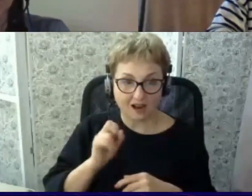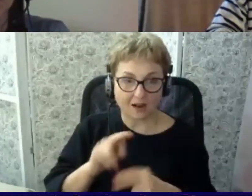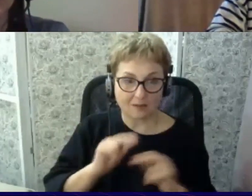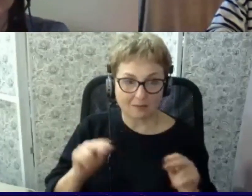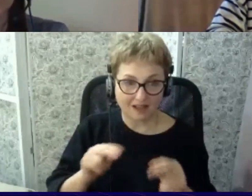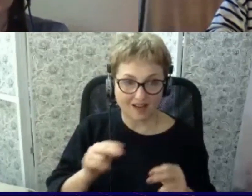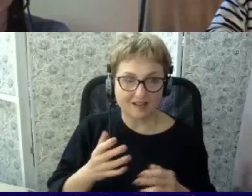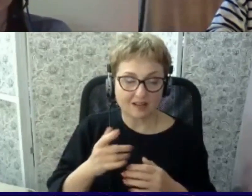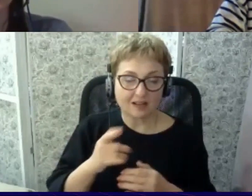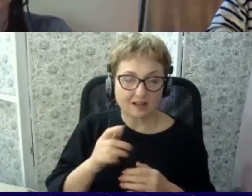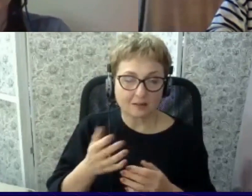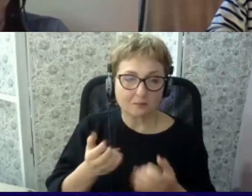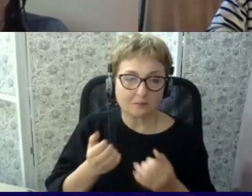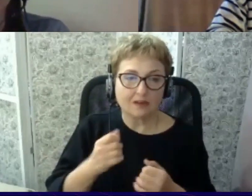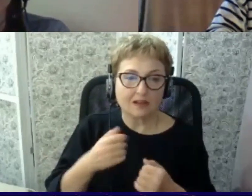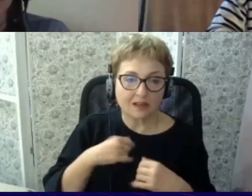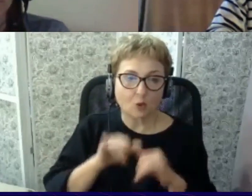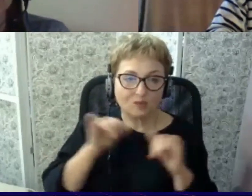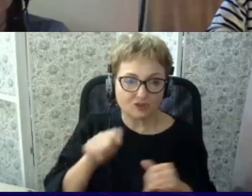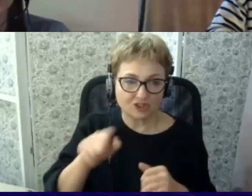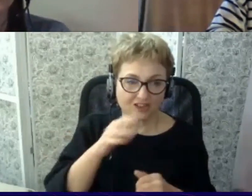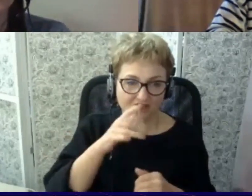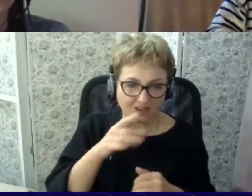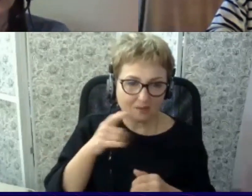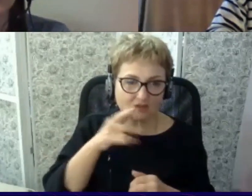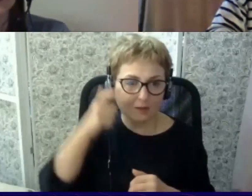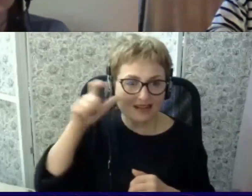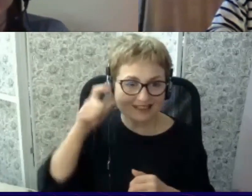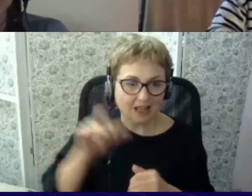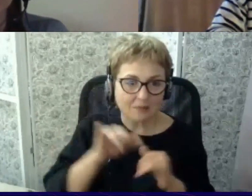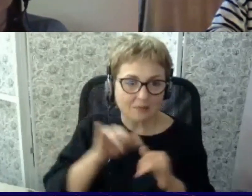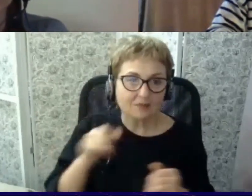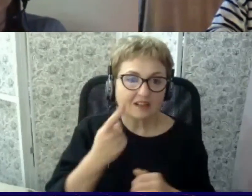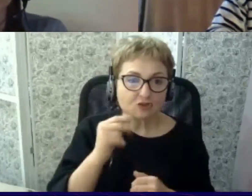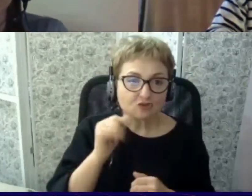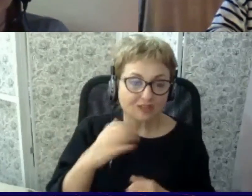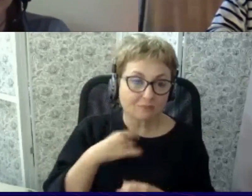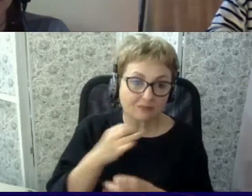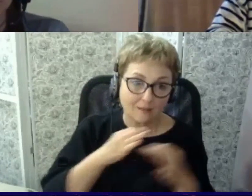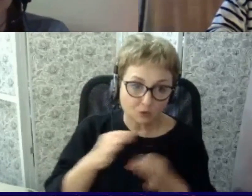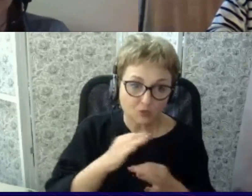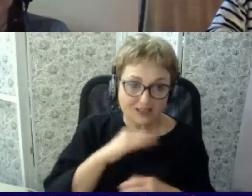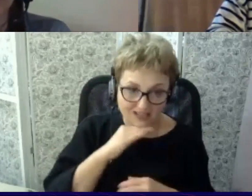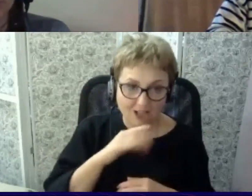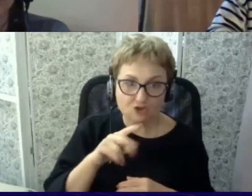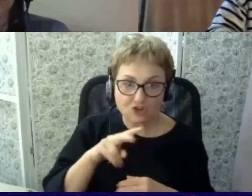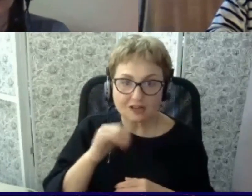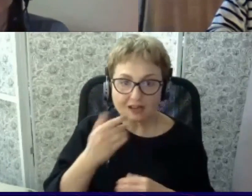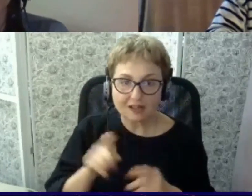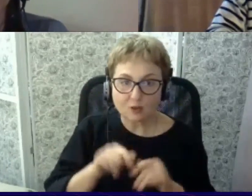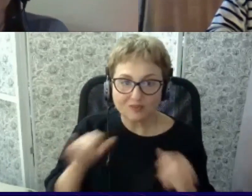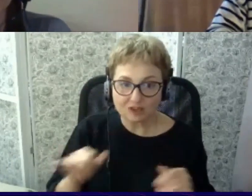преподаватель, принимающий экзамен, увеличила ей время приема данного экзамена на час. То есть мы с ней обсудили, достаточно ли будет